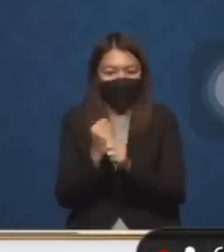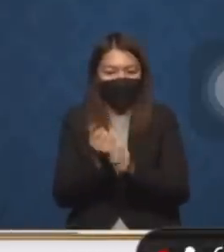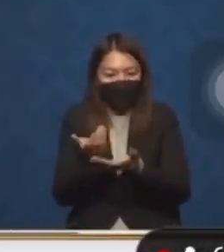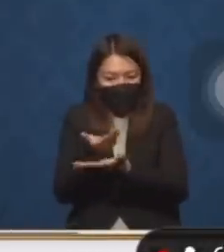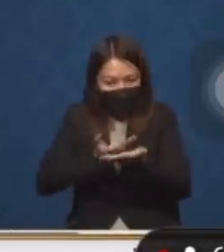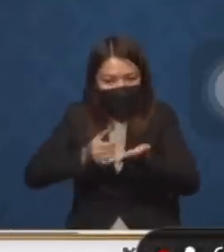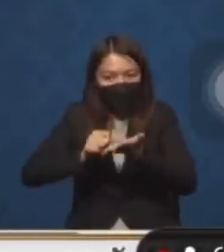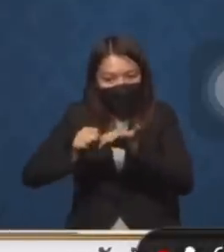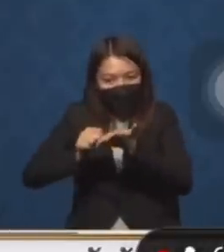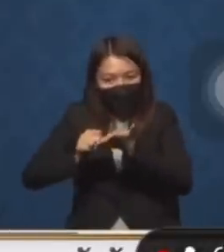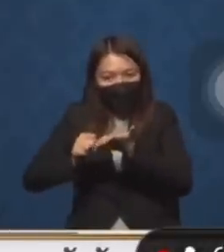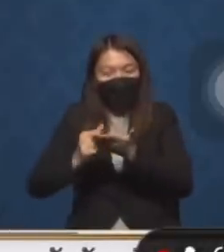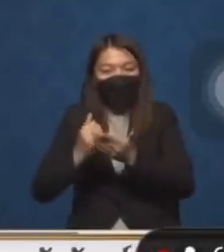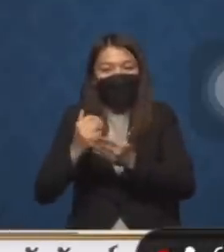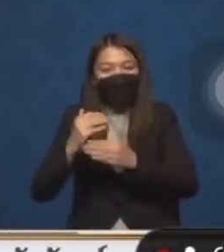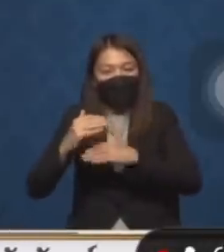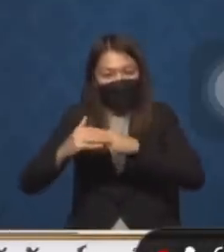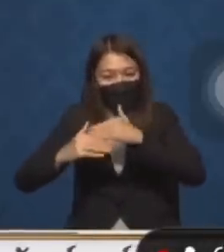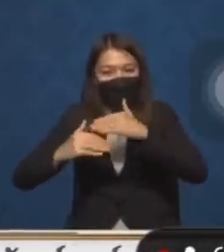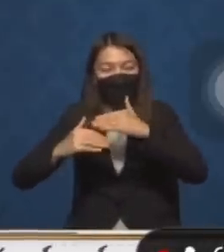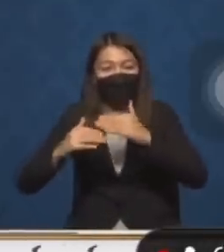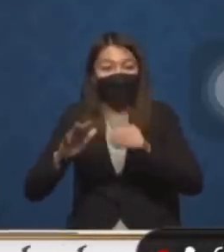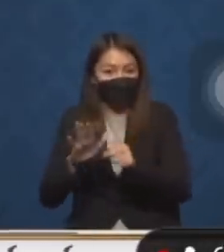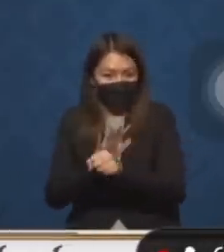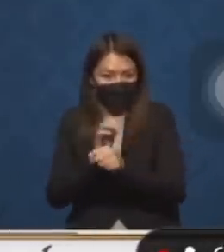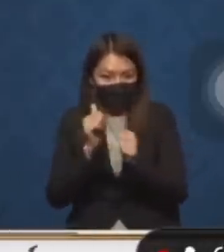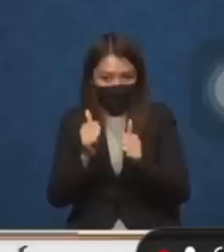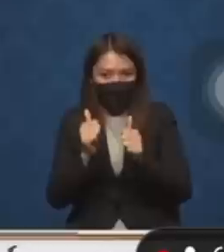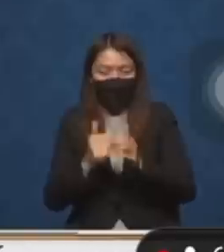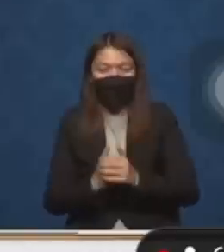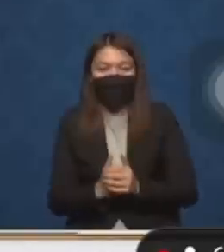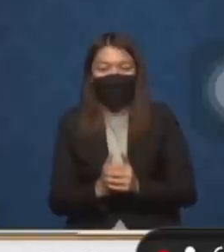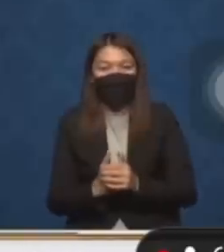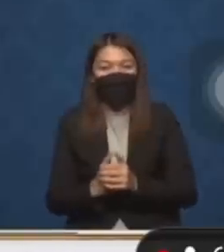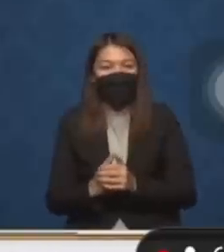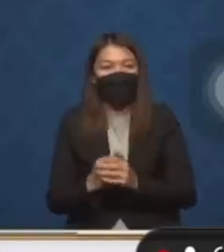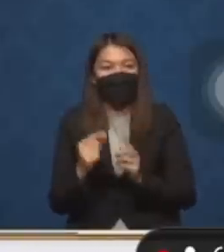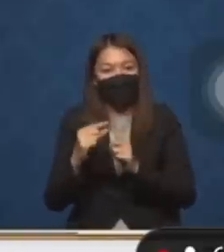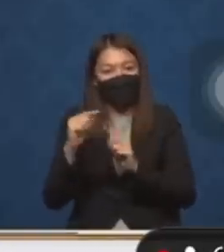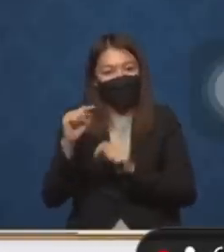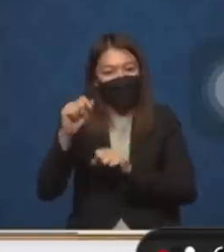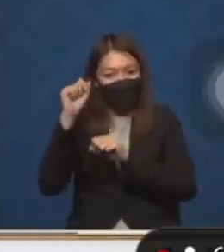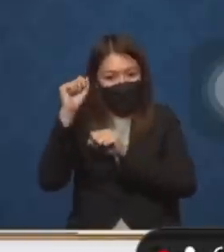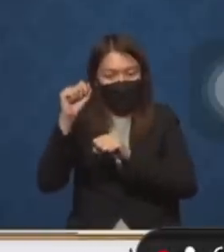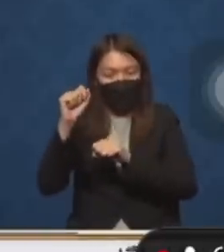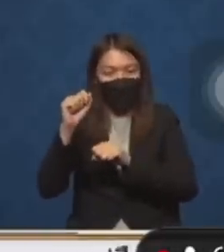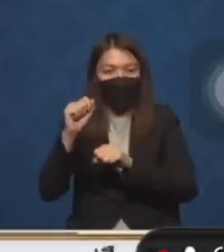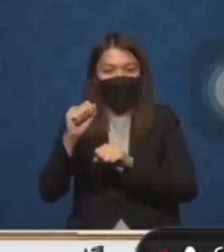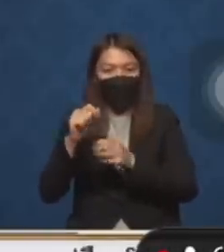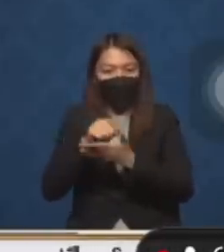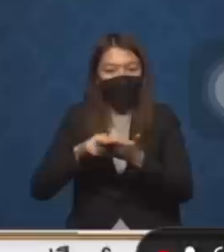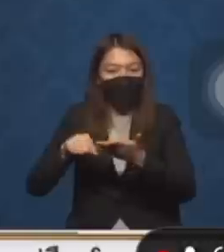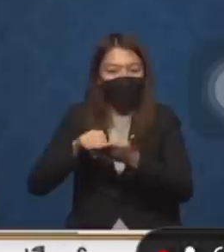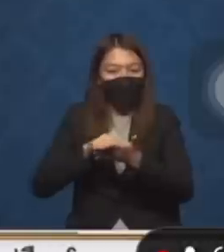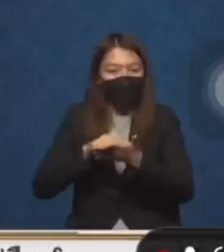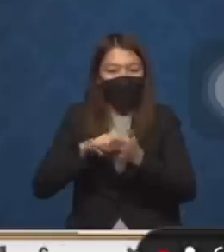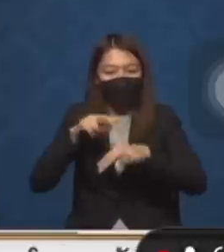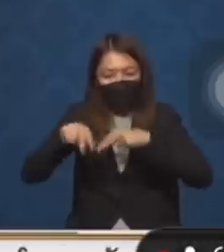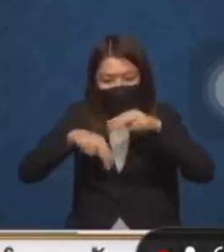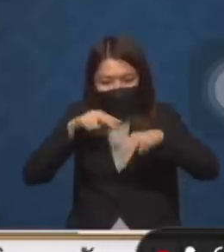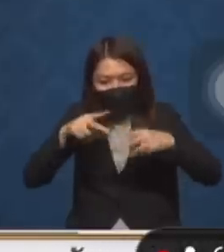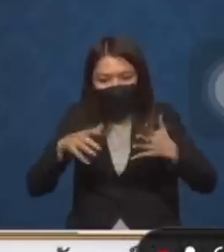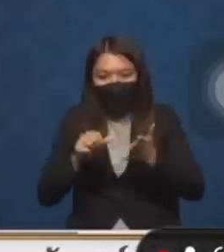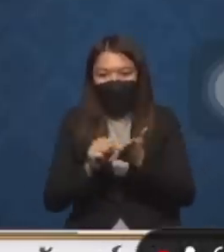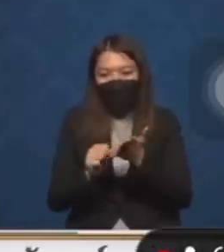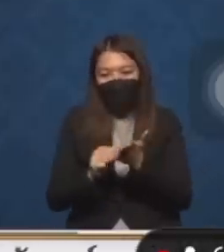ื่แ้ไขใหสมบουรณยิ้ขต่ไปเพรวาปกาศแลคำสางเหลานี้ถ้ minute platforms ไม่ทำหนที่ตรวจรอบไม่